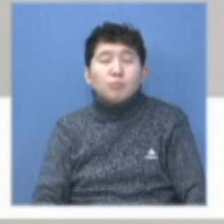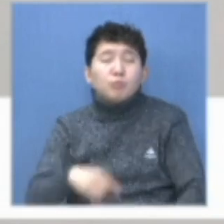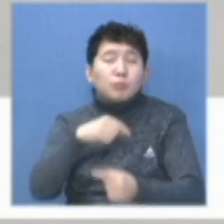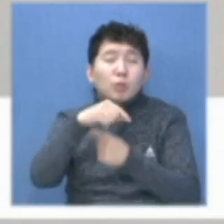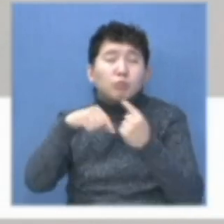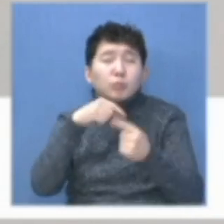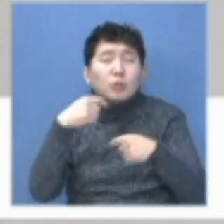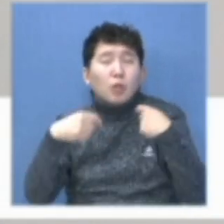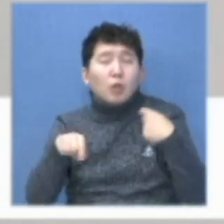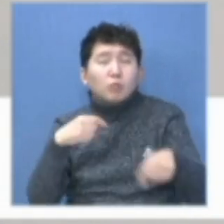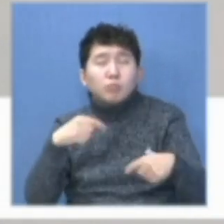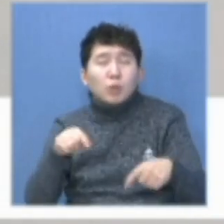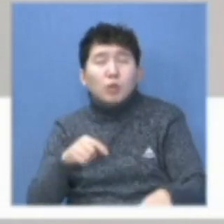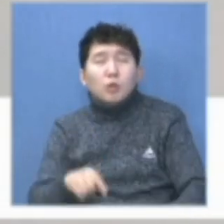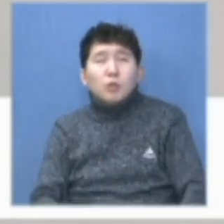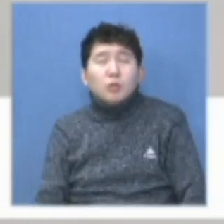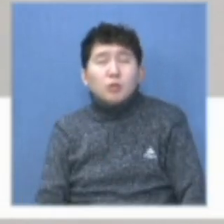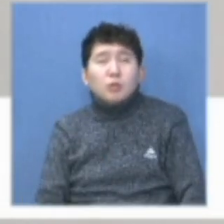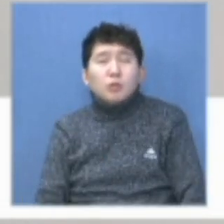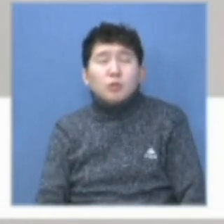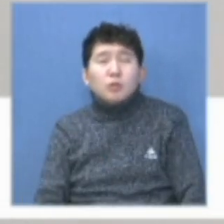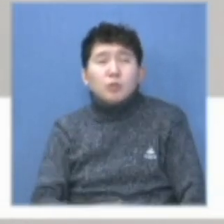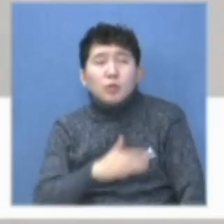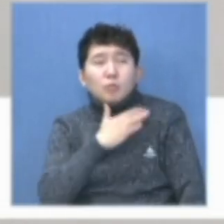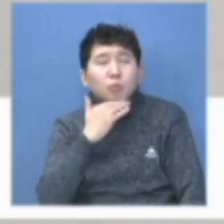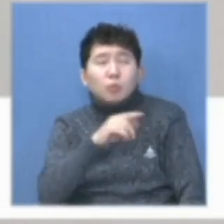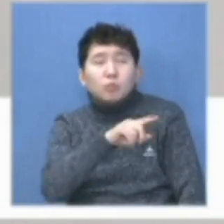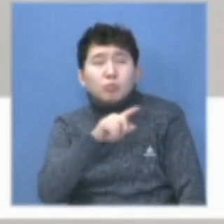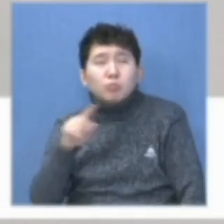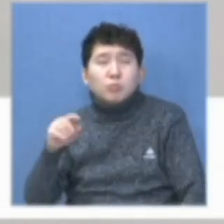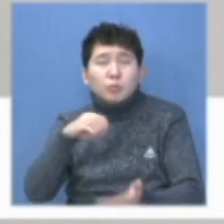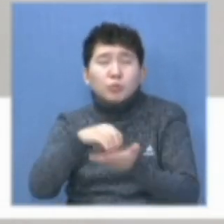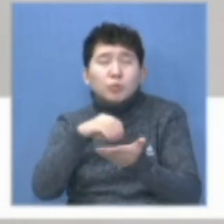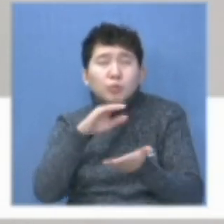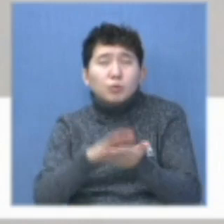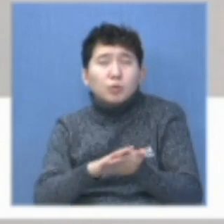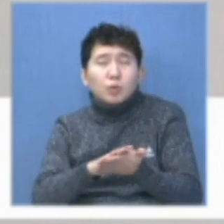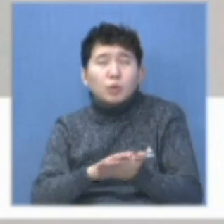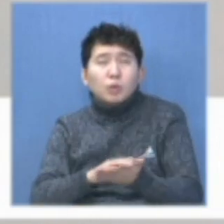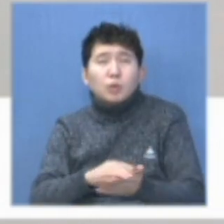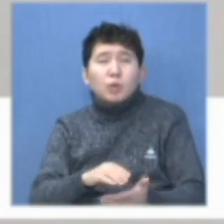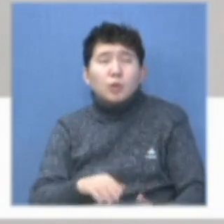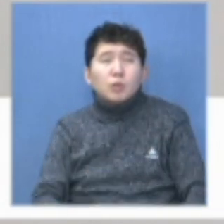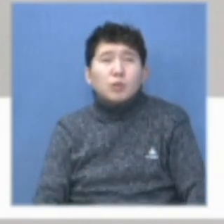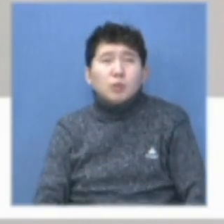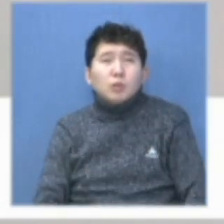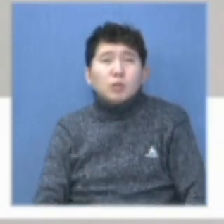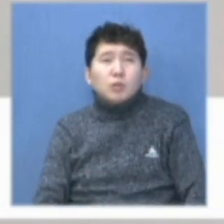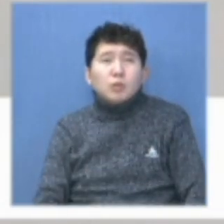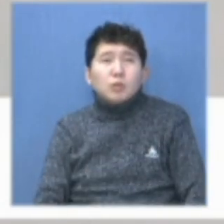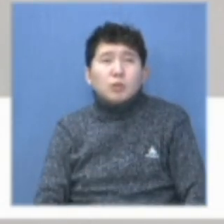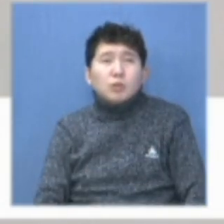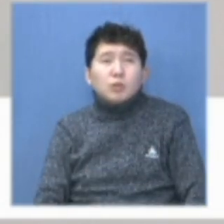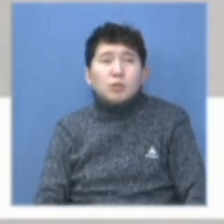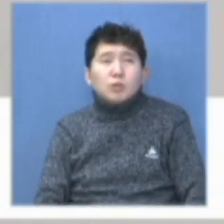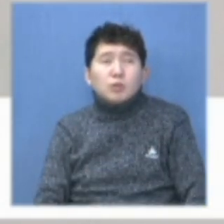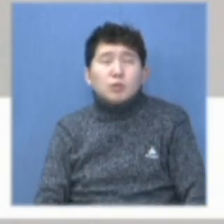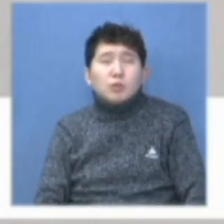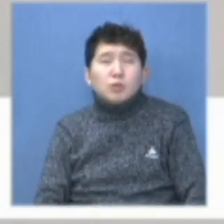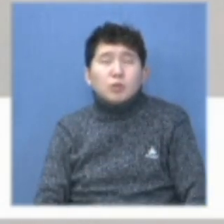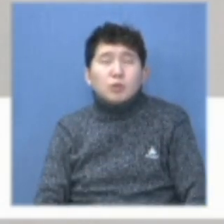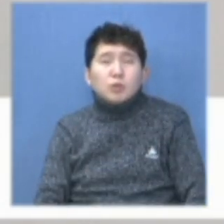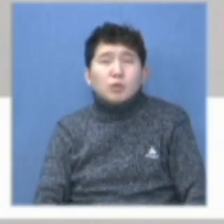возмущают тот факт, что в настоящий момент многие из них придется вставать на учет по НДС. А для этого нужно будет им